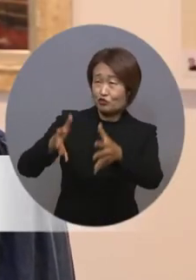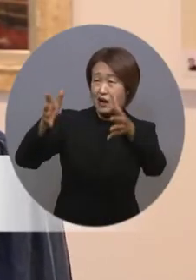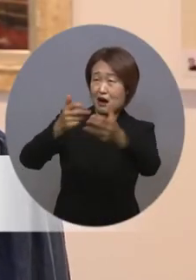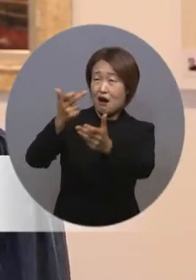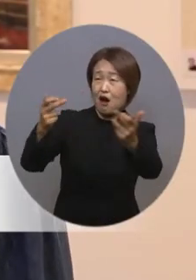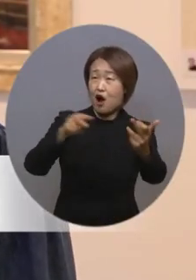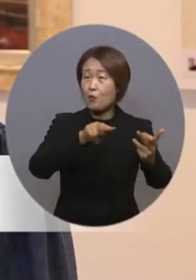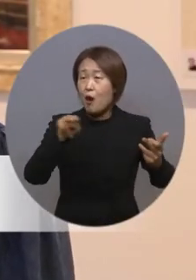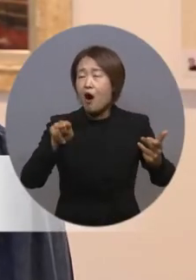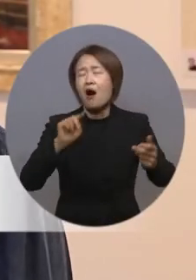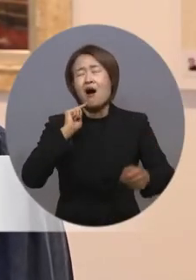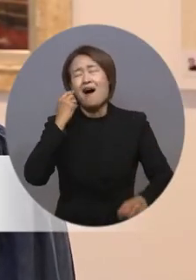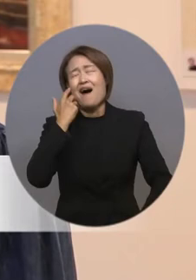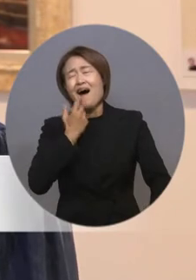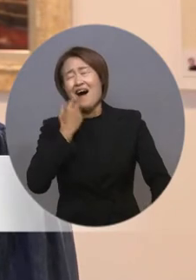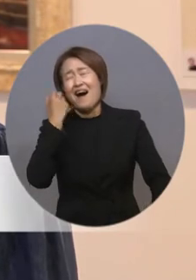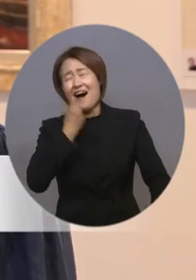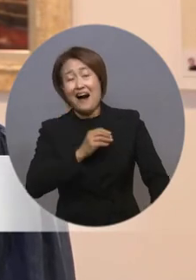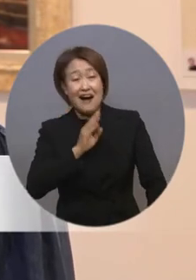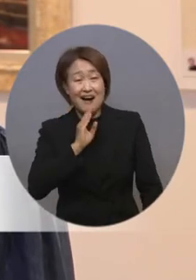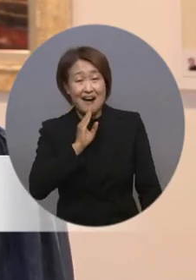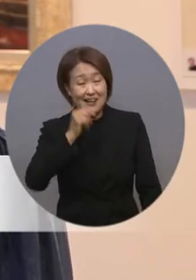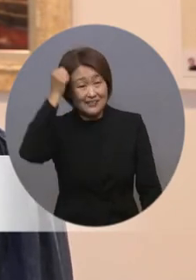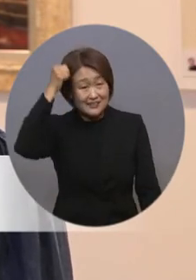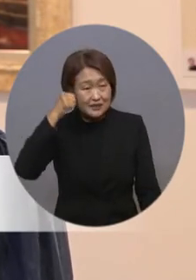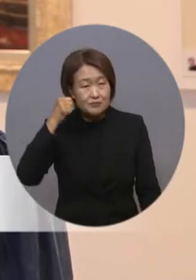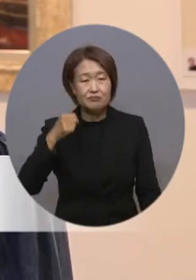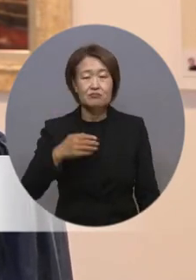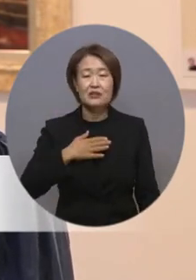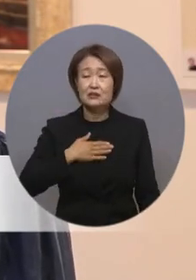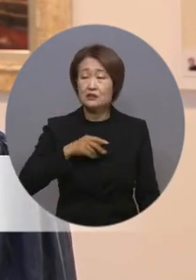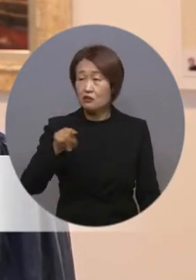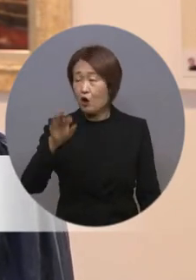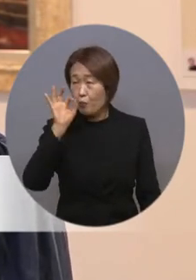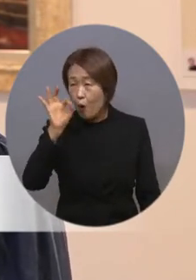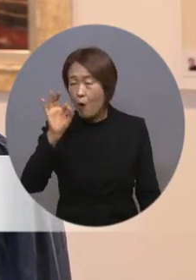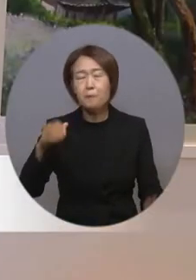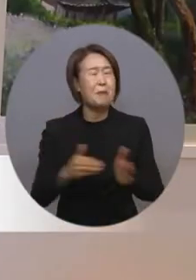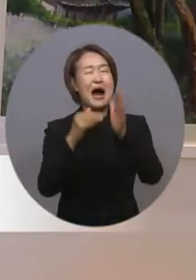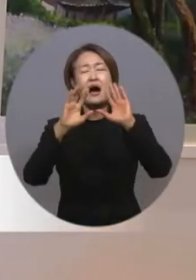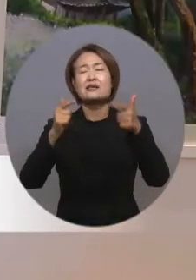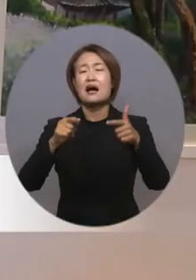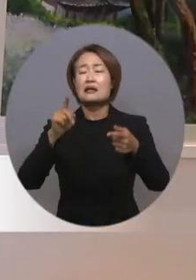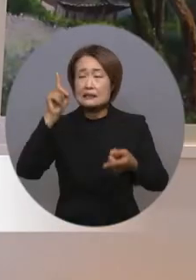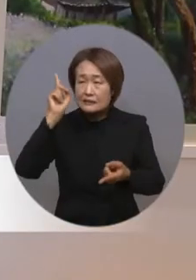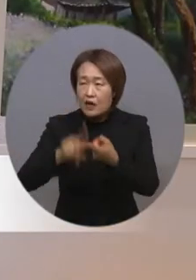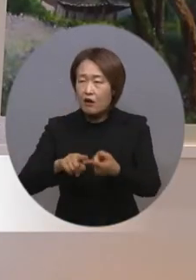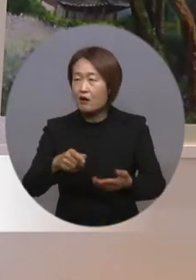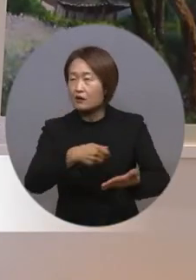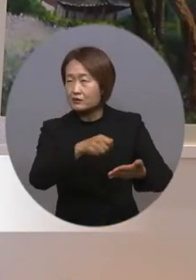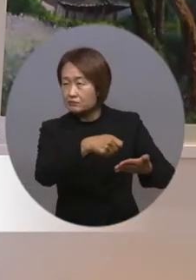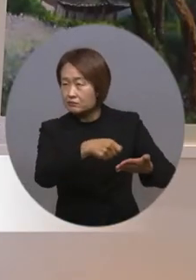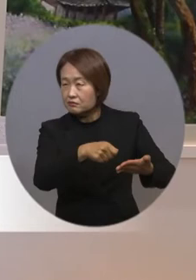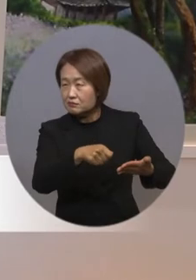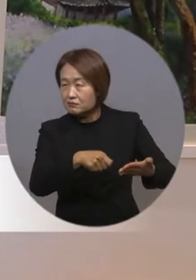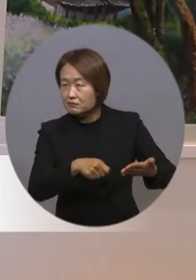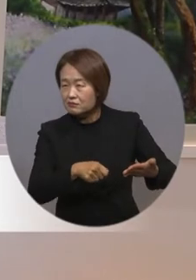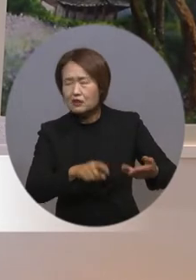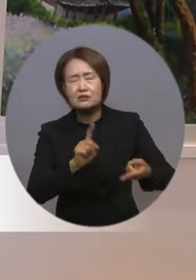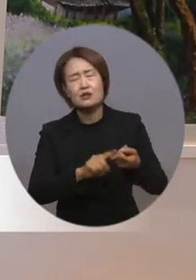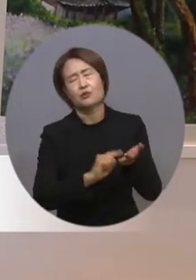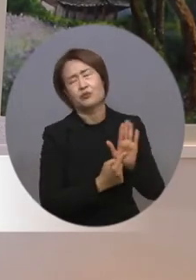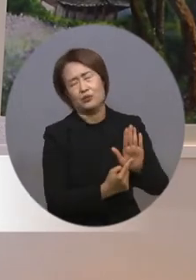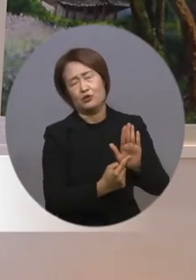느끼잖아요. 그 아름다움을 저는 항상 그림으로 표현하고 싶어요. 거기에다가 제